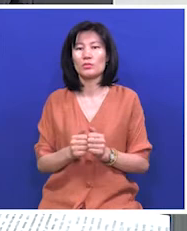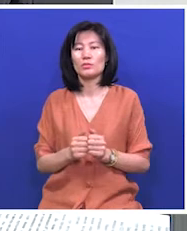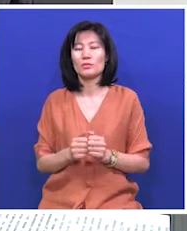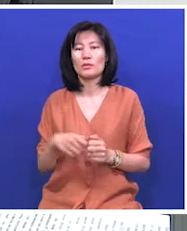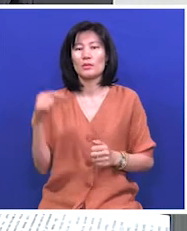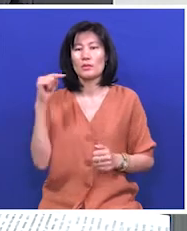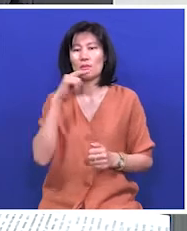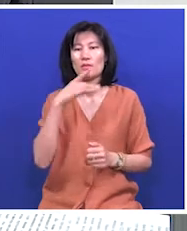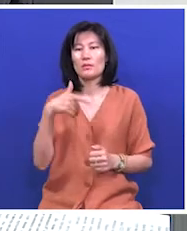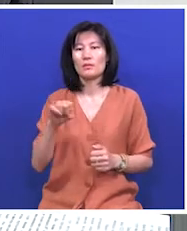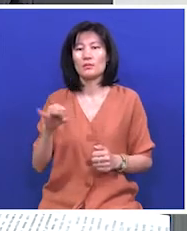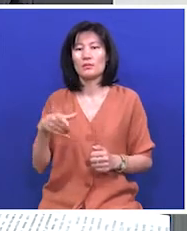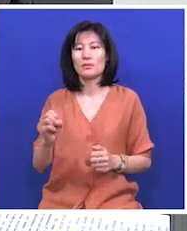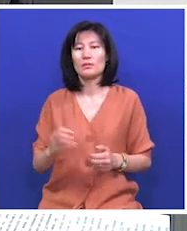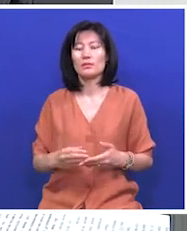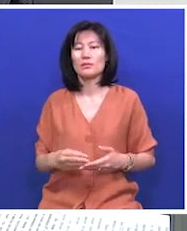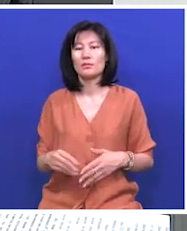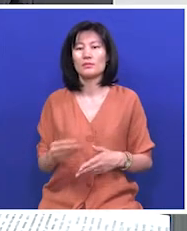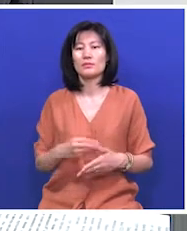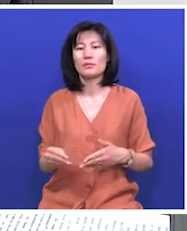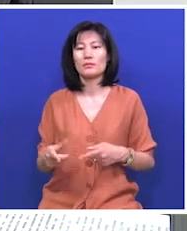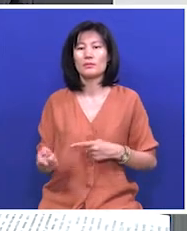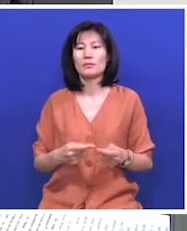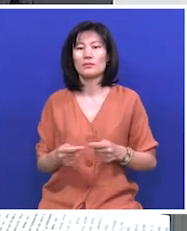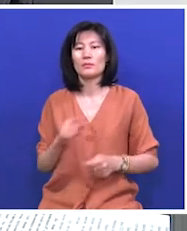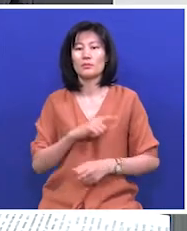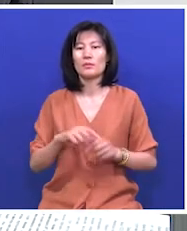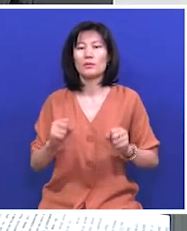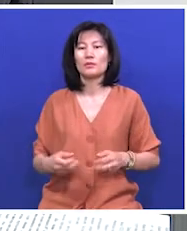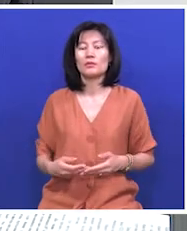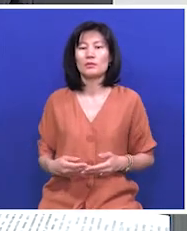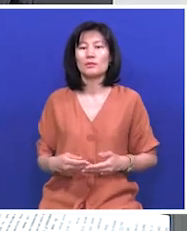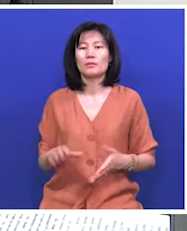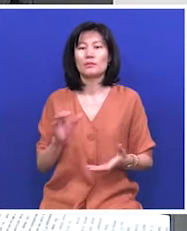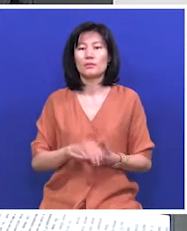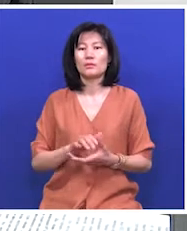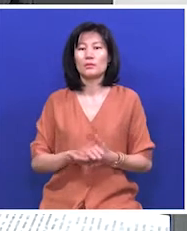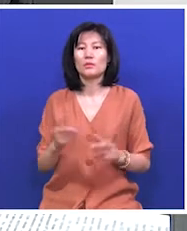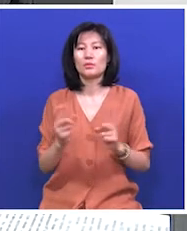көршілес Ресейге сауда өкілдіктерімен